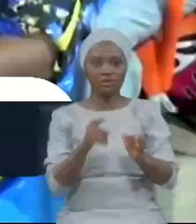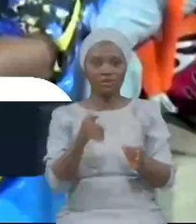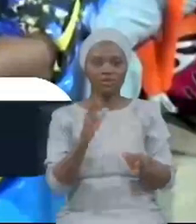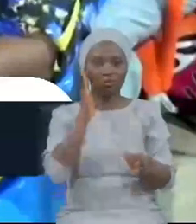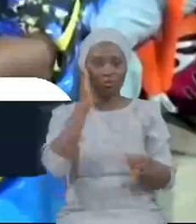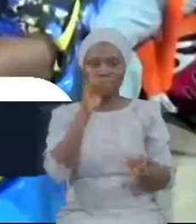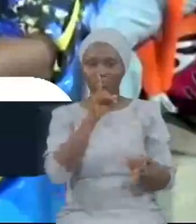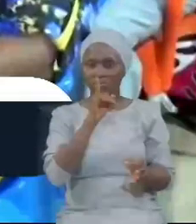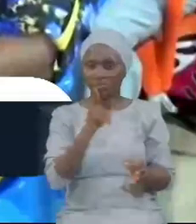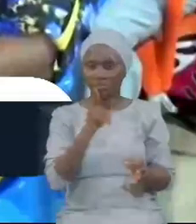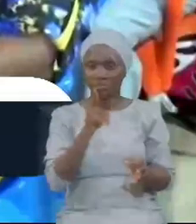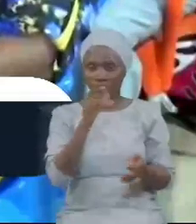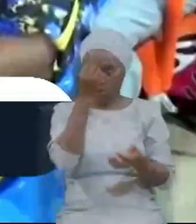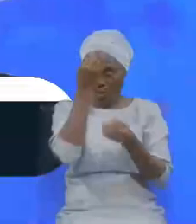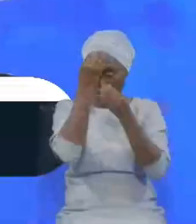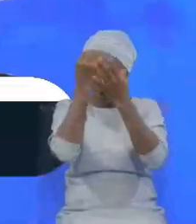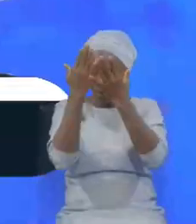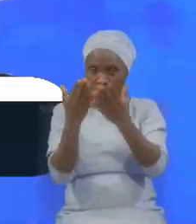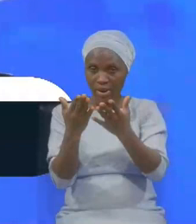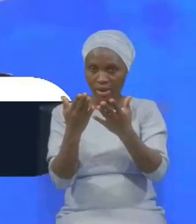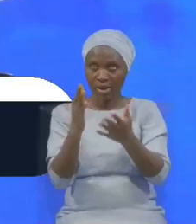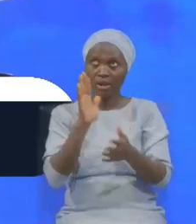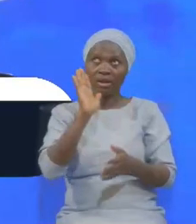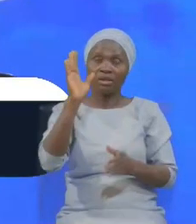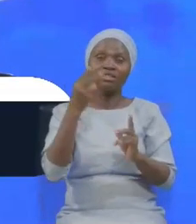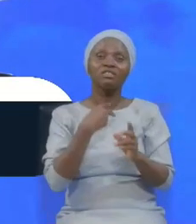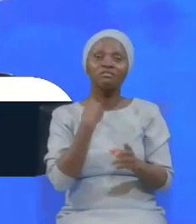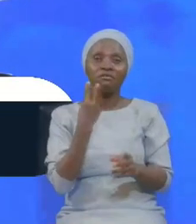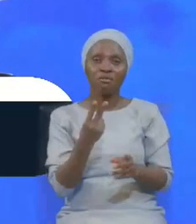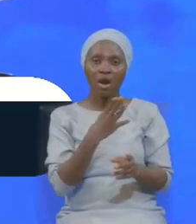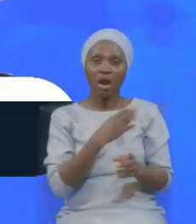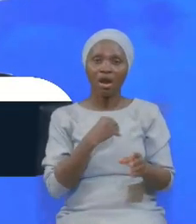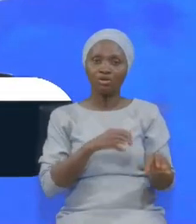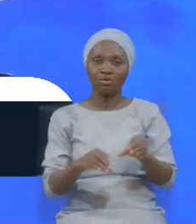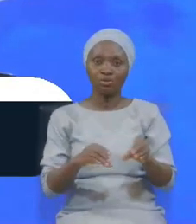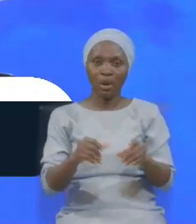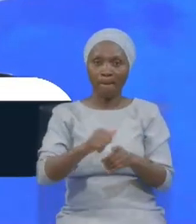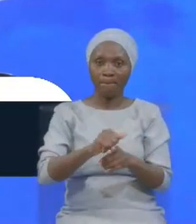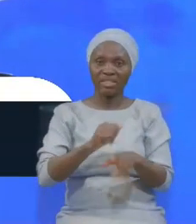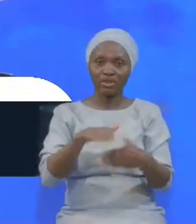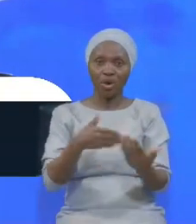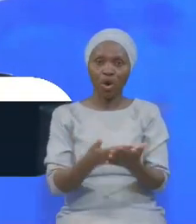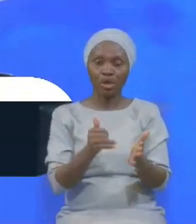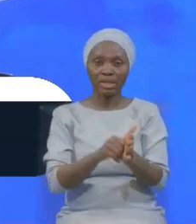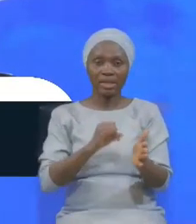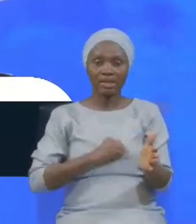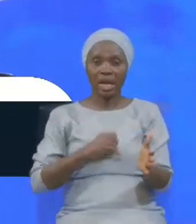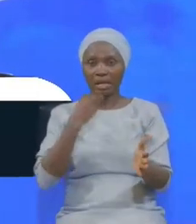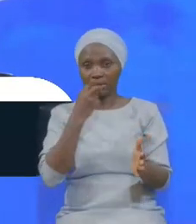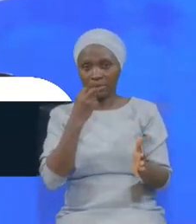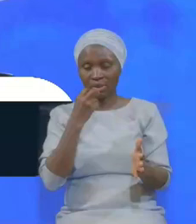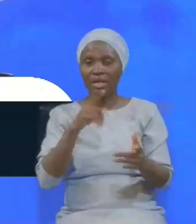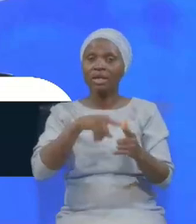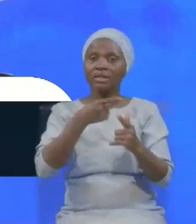Mais si tu écoutes sa voix et si tu fais tout ce que je te dirai, je serai l'ennemi